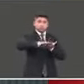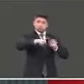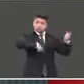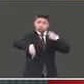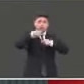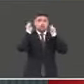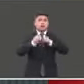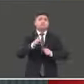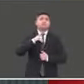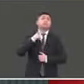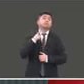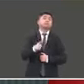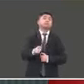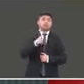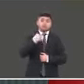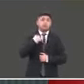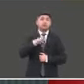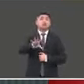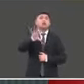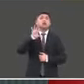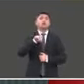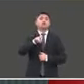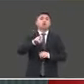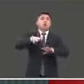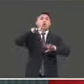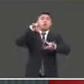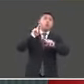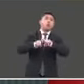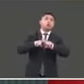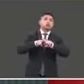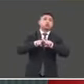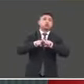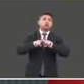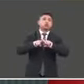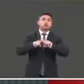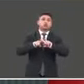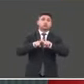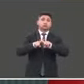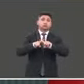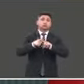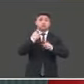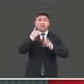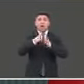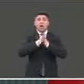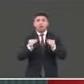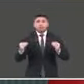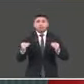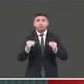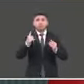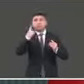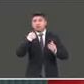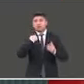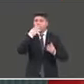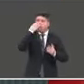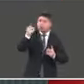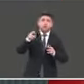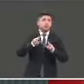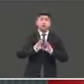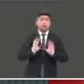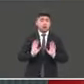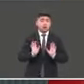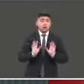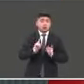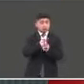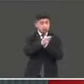Bu tercih bizim için bir lüks Bu bir kayıp bir taviz değil tam